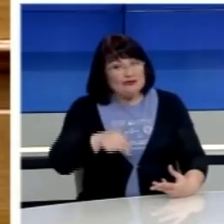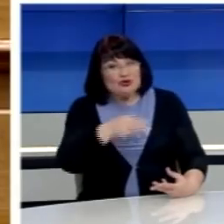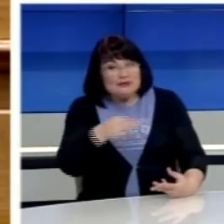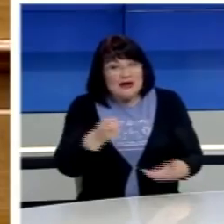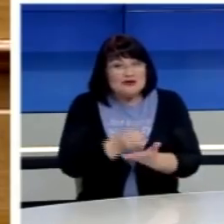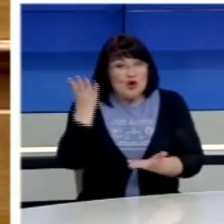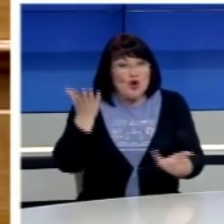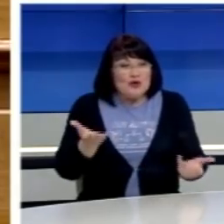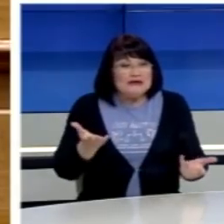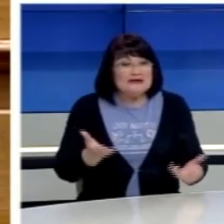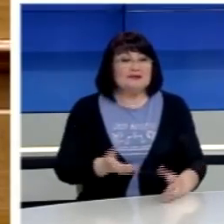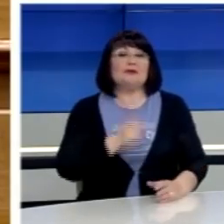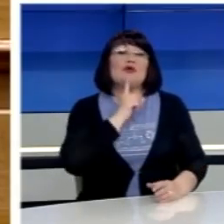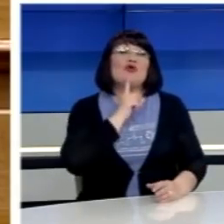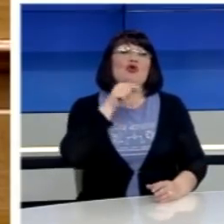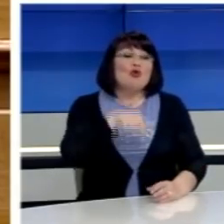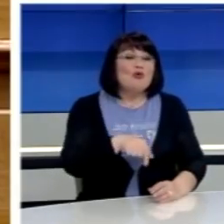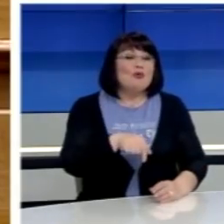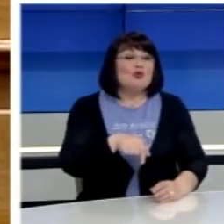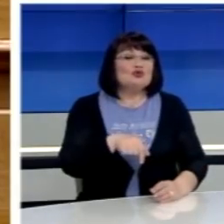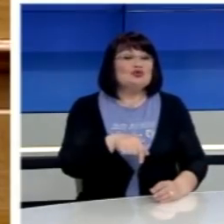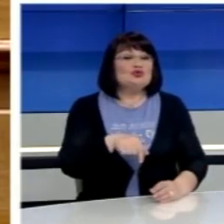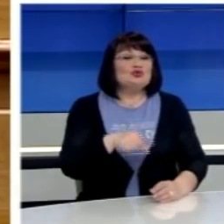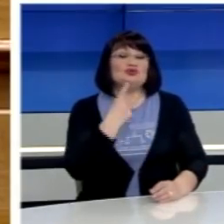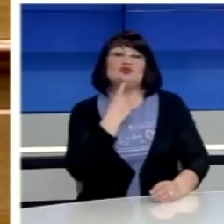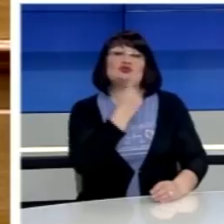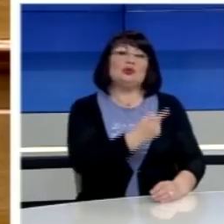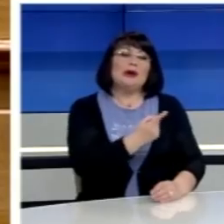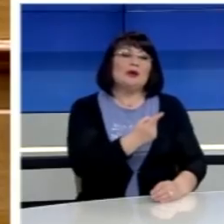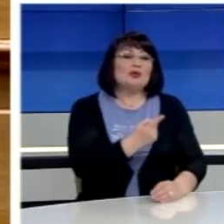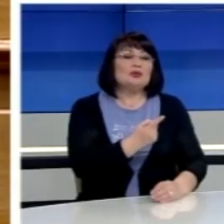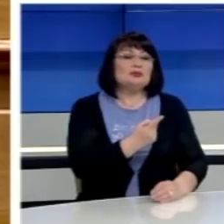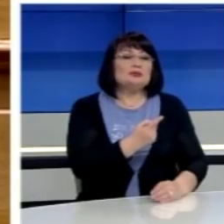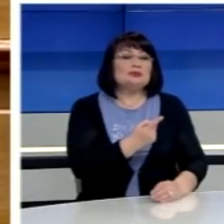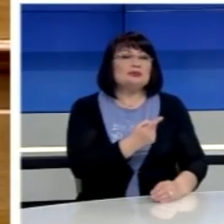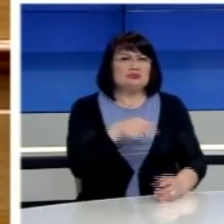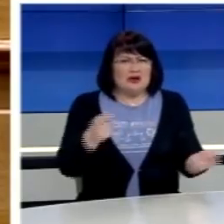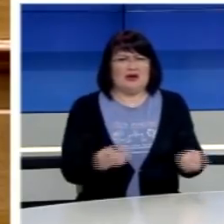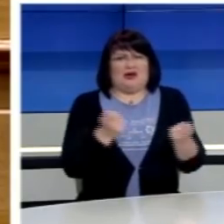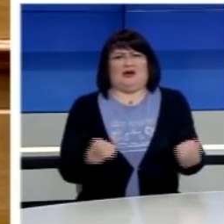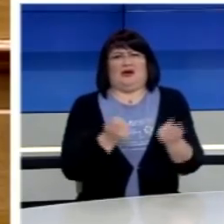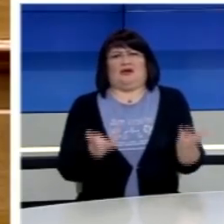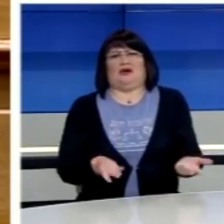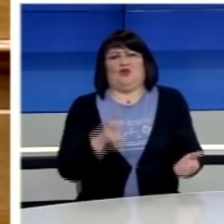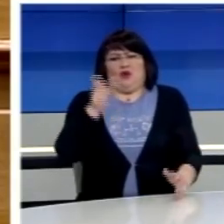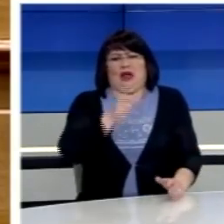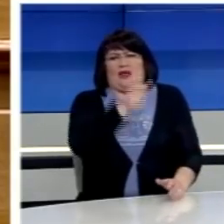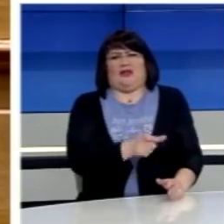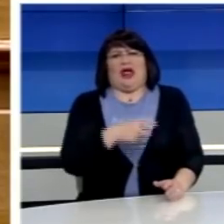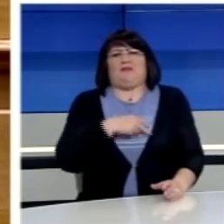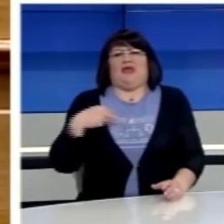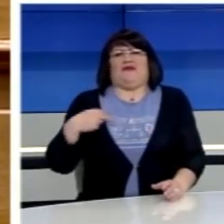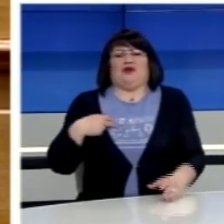μιλάτε? Αν μιλάτε για τέτοια αξιολόγηση, σας ενημερώνουμε ότι γίνεται και σήμερα, όπως γινόταν και σε